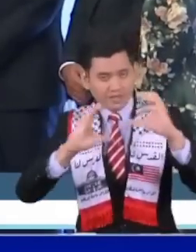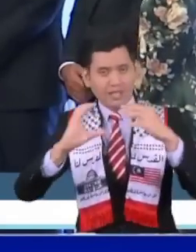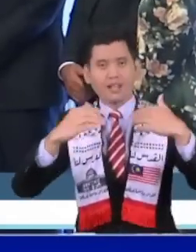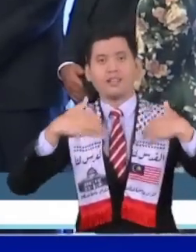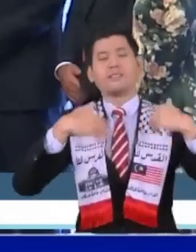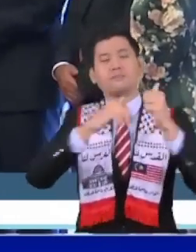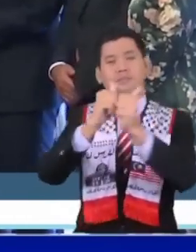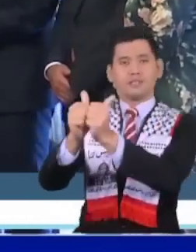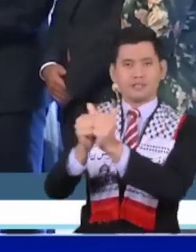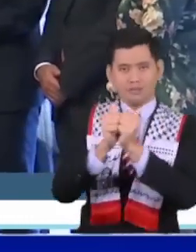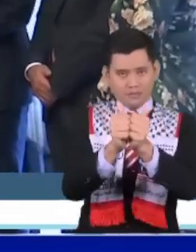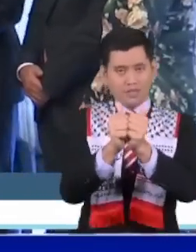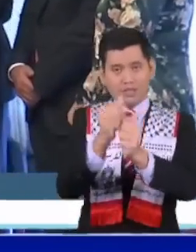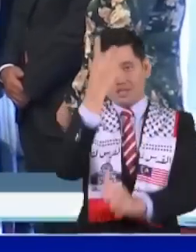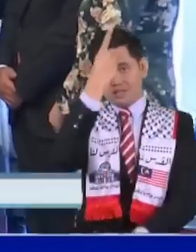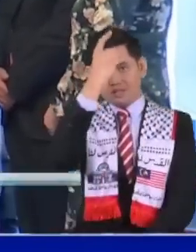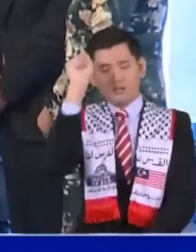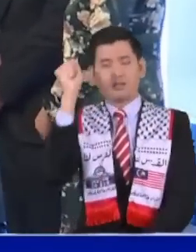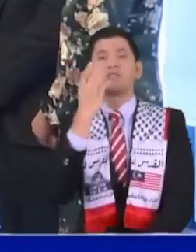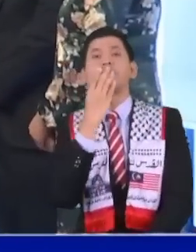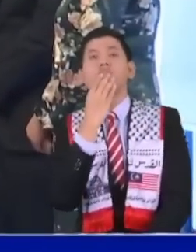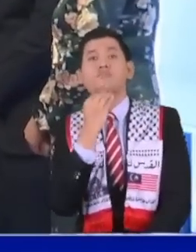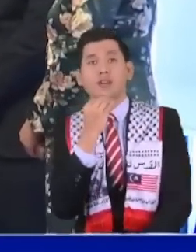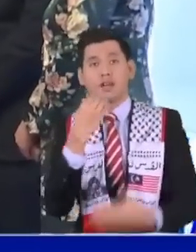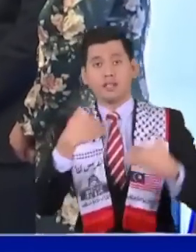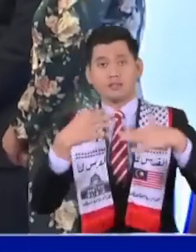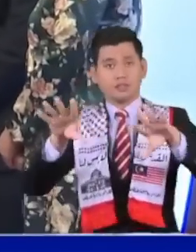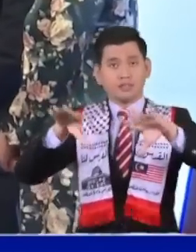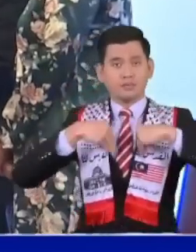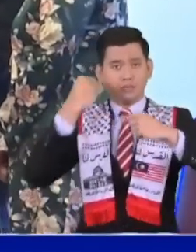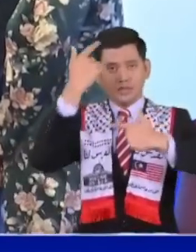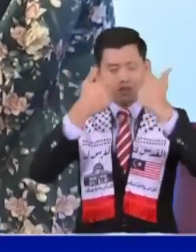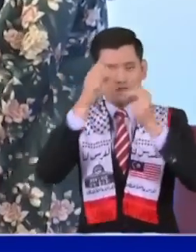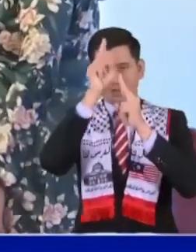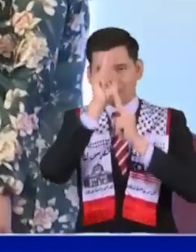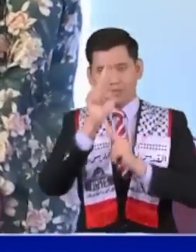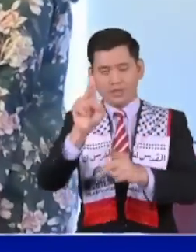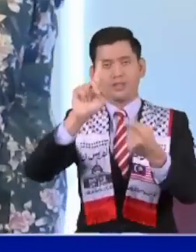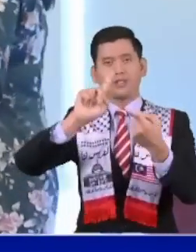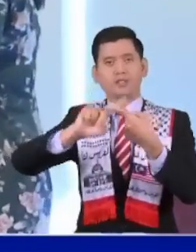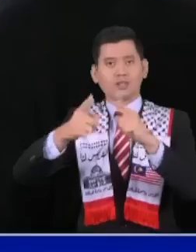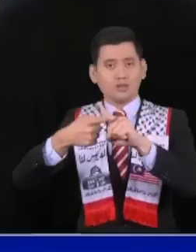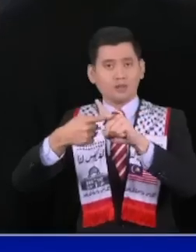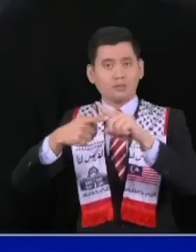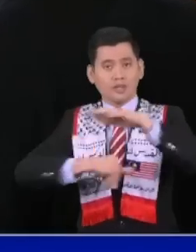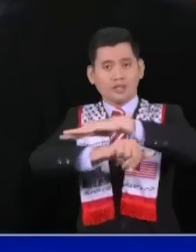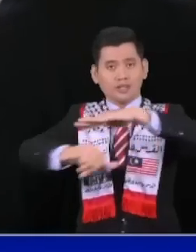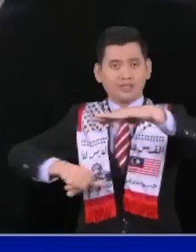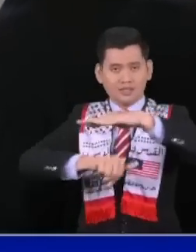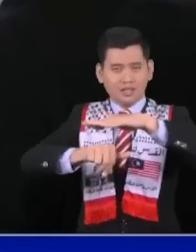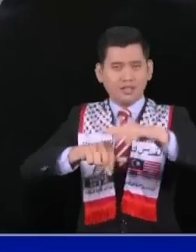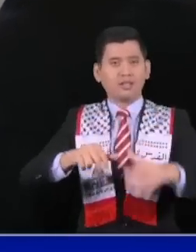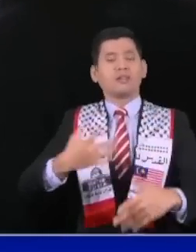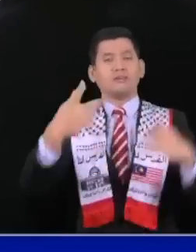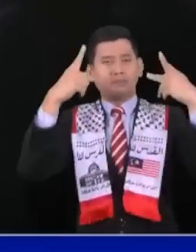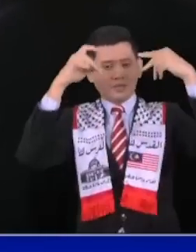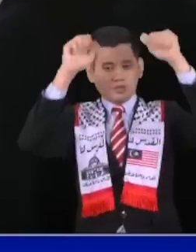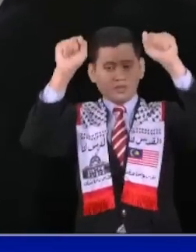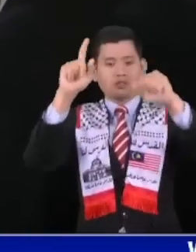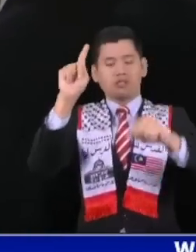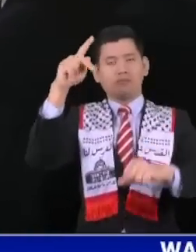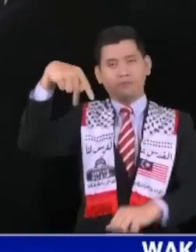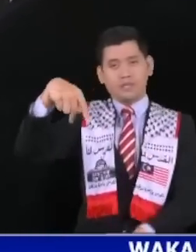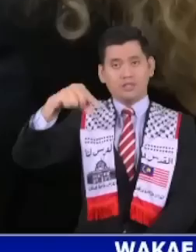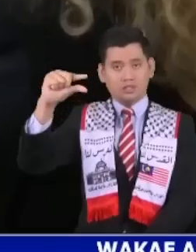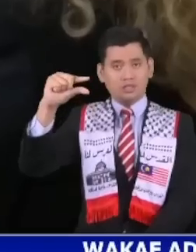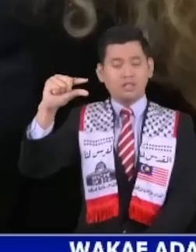Fadil. Datuk Seri Anwar turut menerima kunjungan hormat rakan pengasas dan kerusi eksekutif TPG, Jim